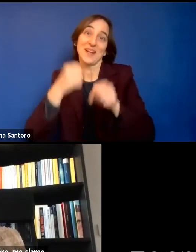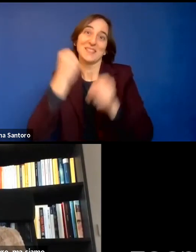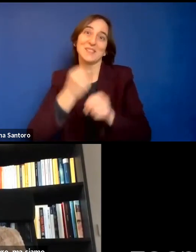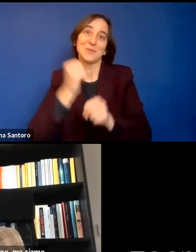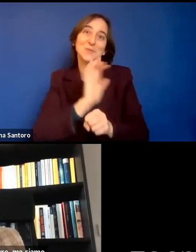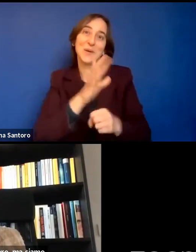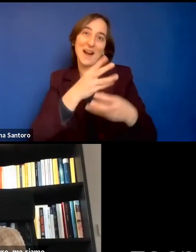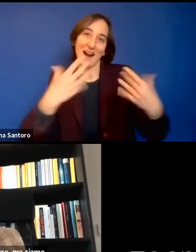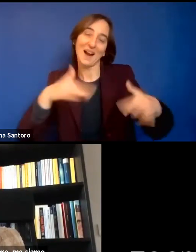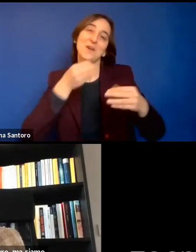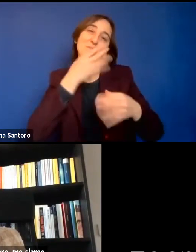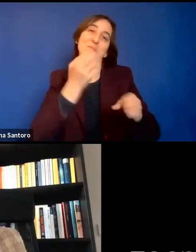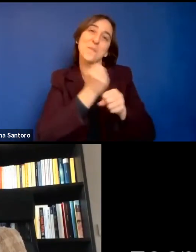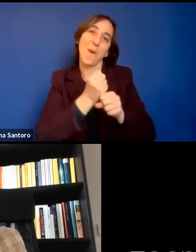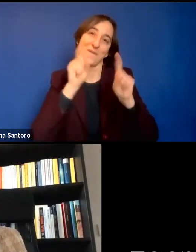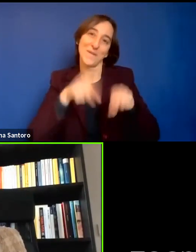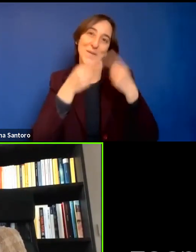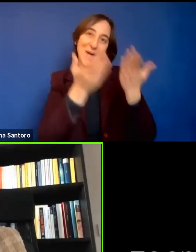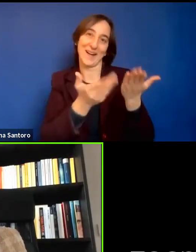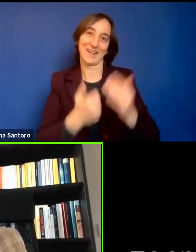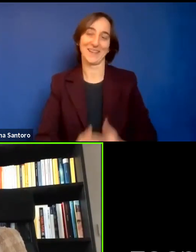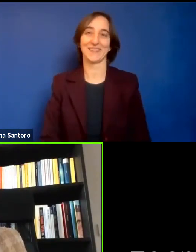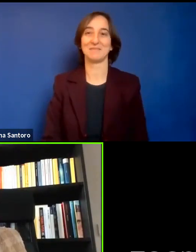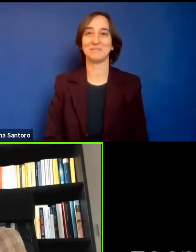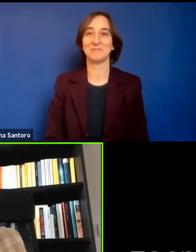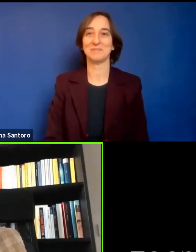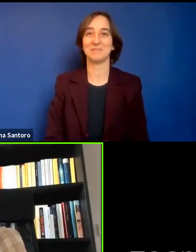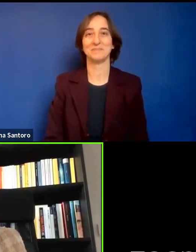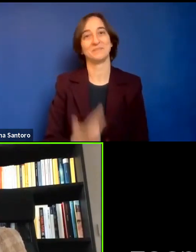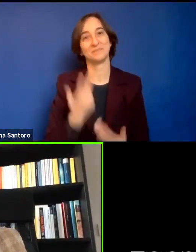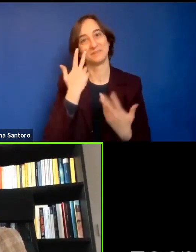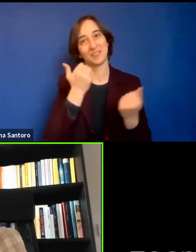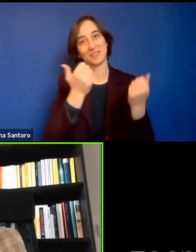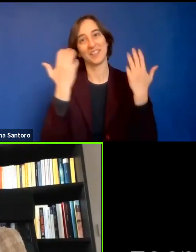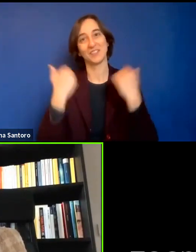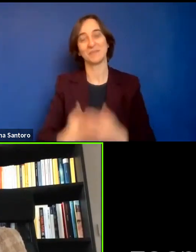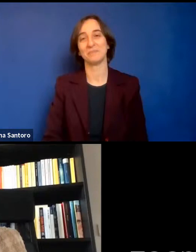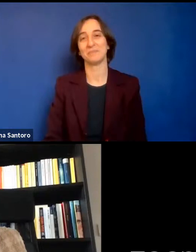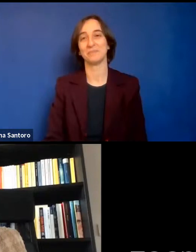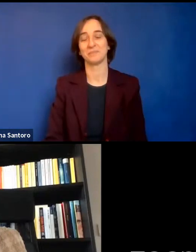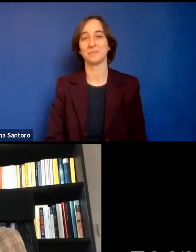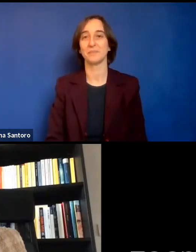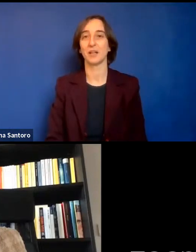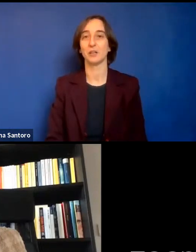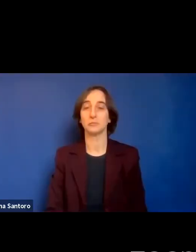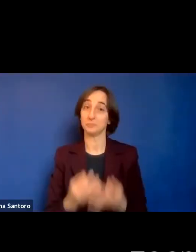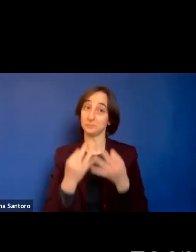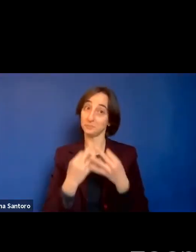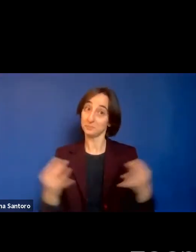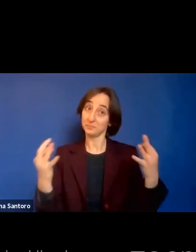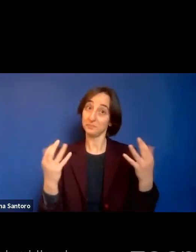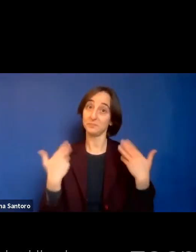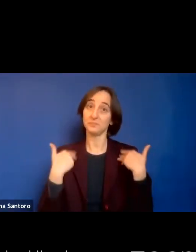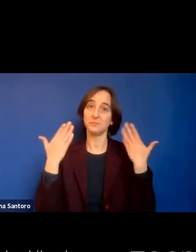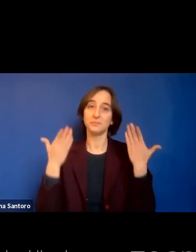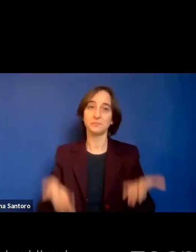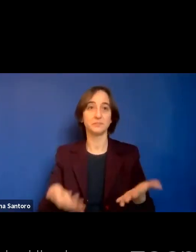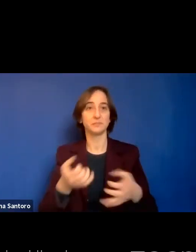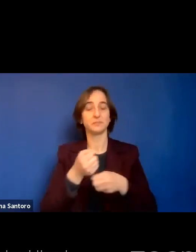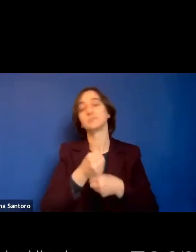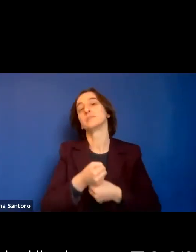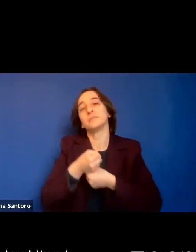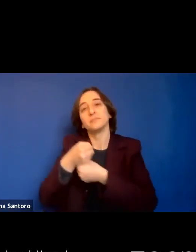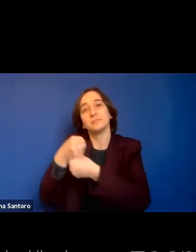auguriamo anche a lei buon lavoro. Grazie. Arrivederci. Bene, passerei